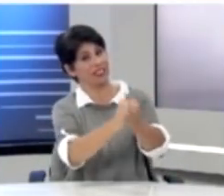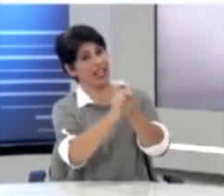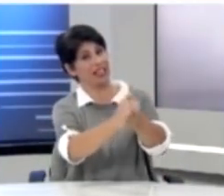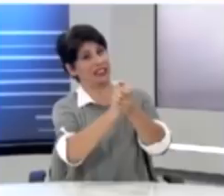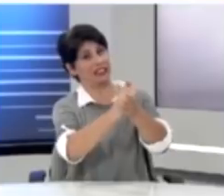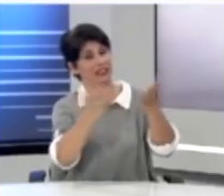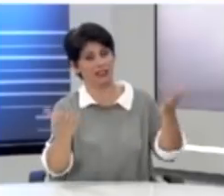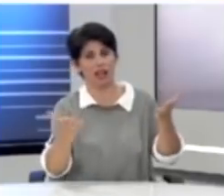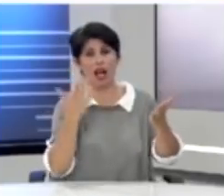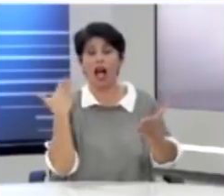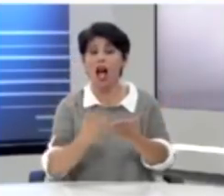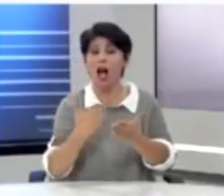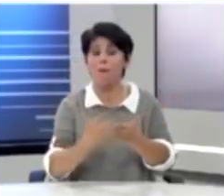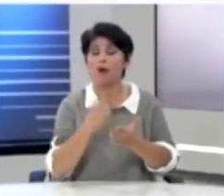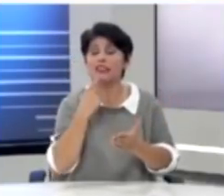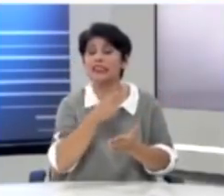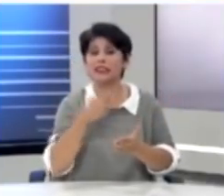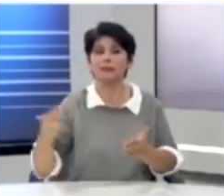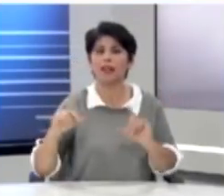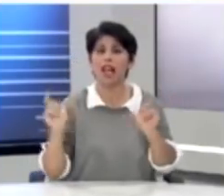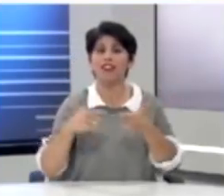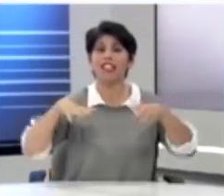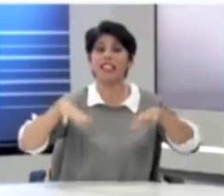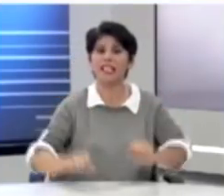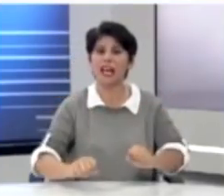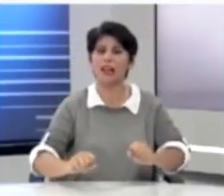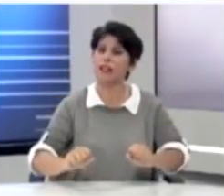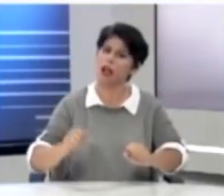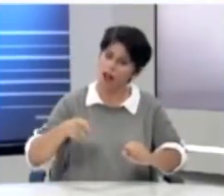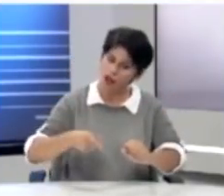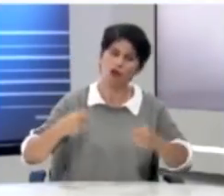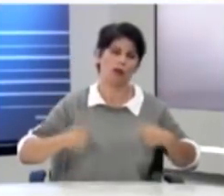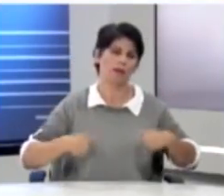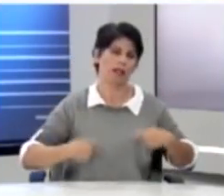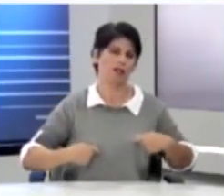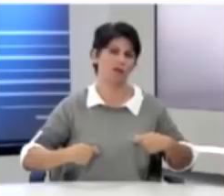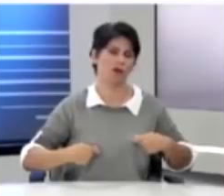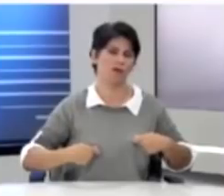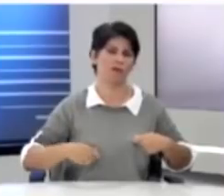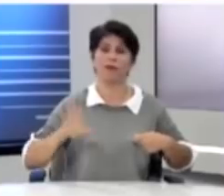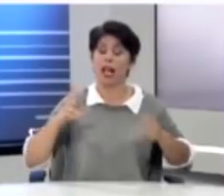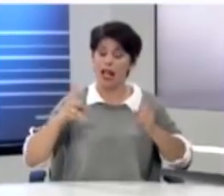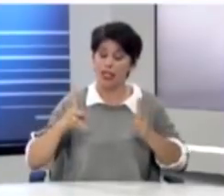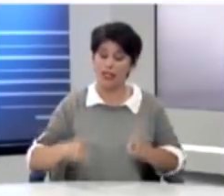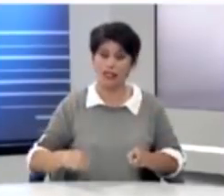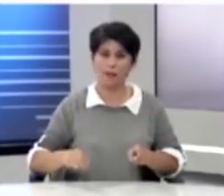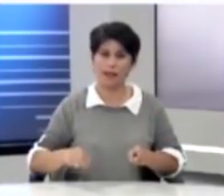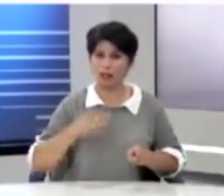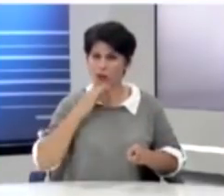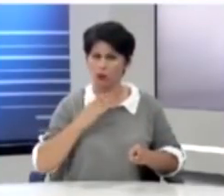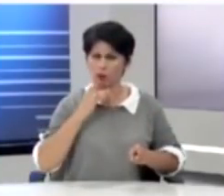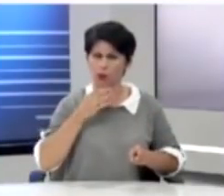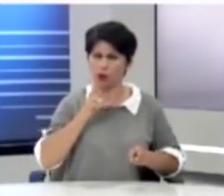Αποδεικνύει τι σημαίνει εθνική κυριαρχία μέσα στον καπιταλισμό. Δεν σταματάτε να